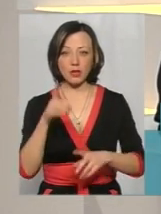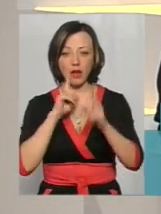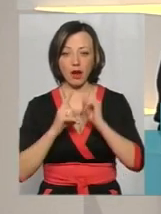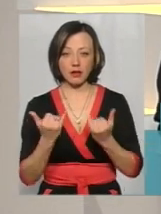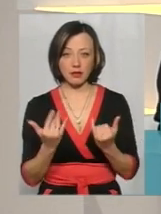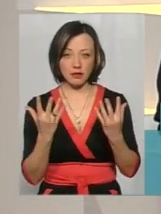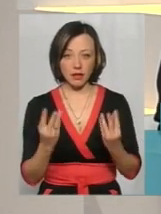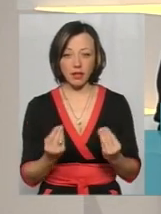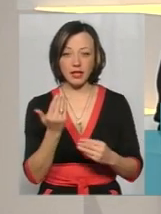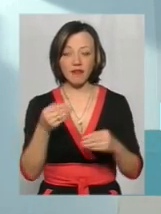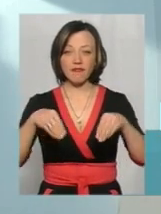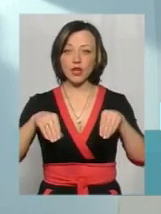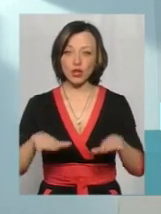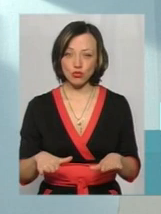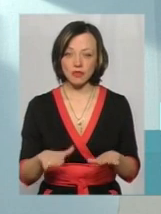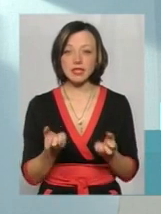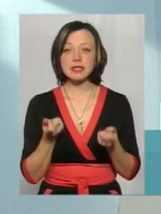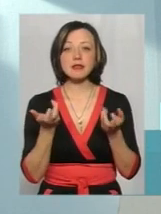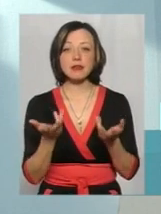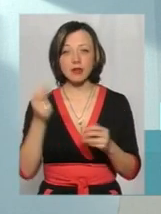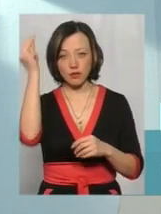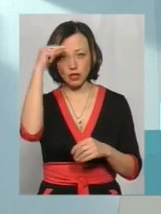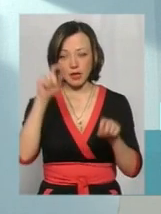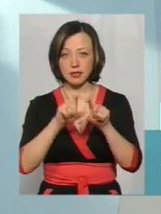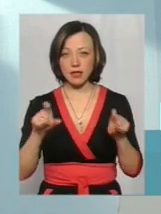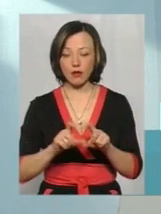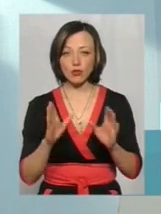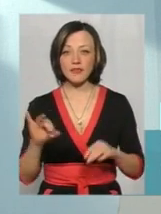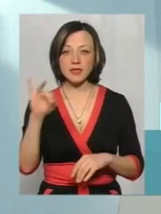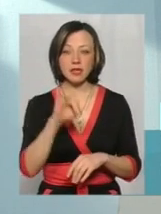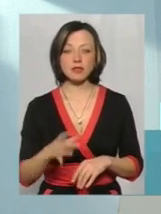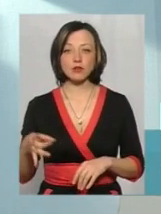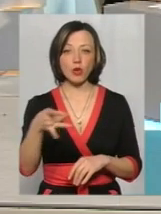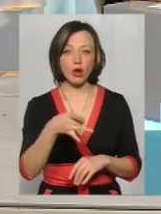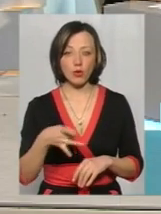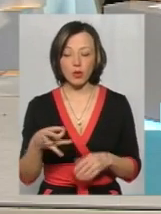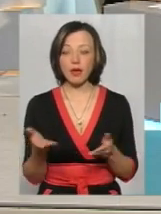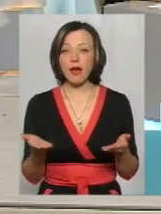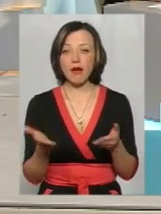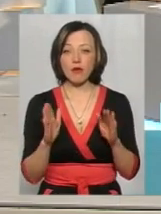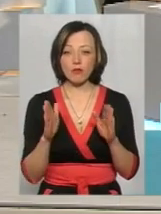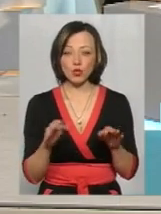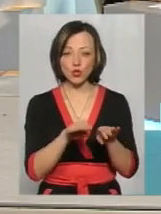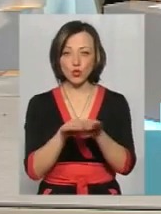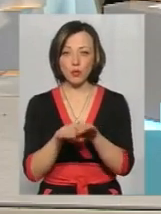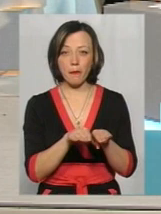даний момент, і їй вирішувати, скільки навчальних закладів буде в Ізяславському районі, яких вони будуть